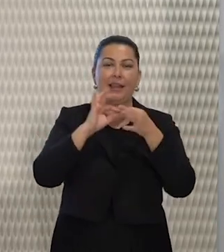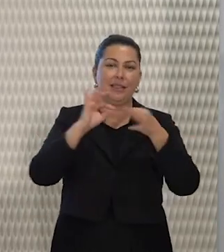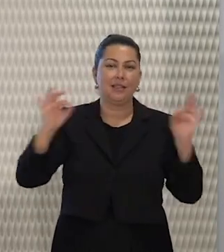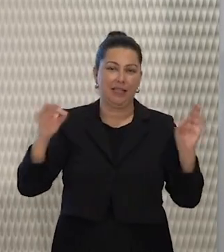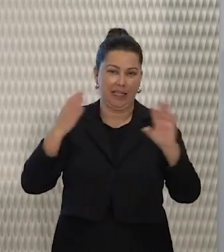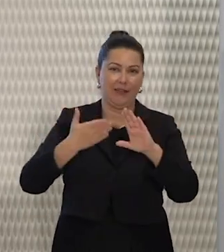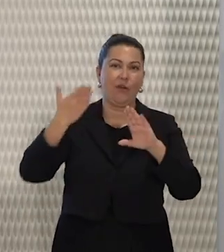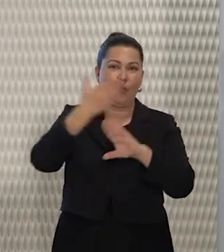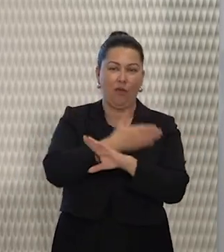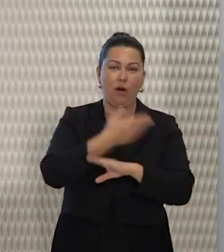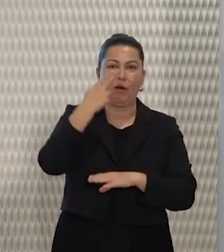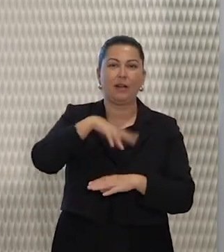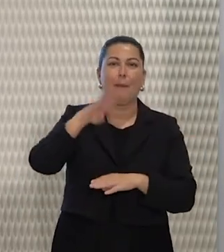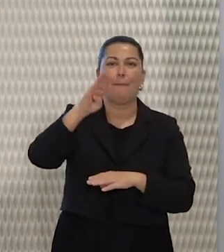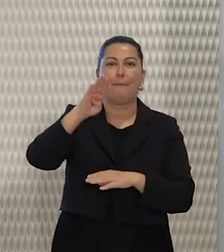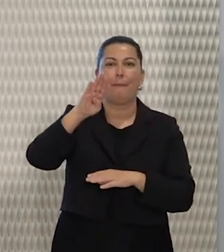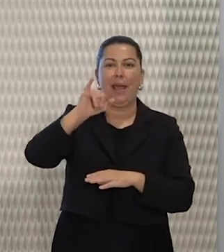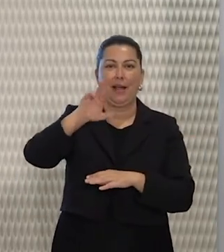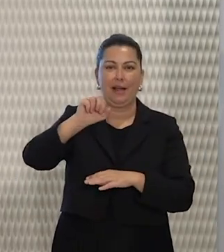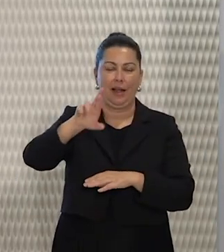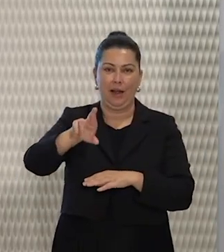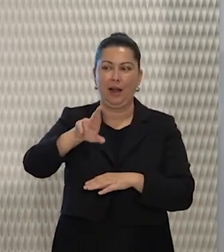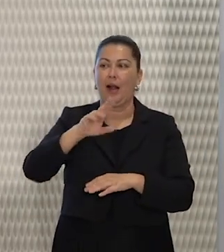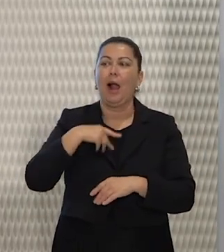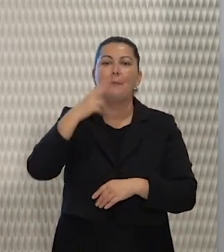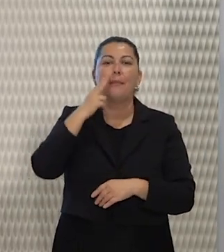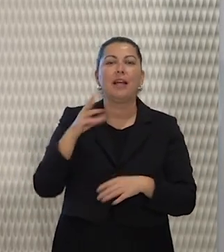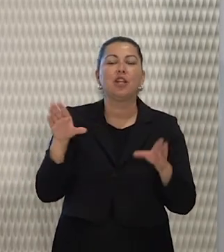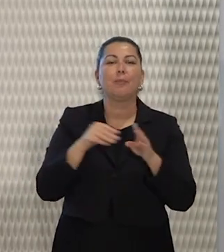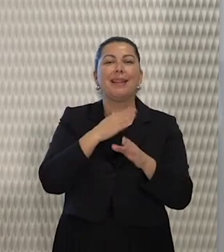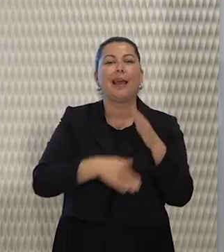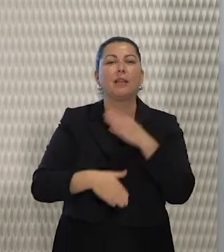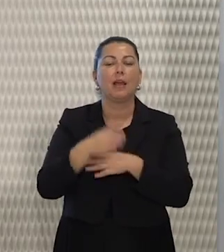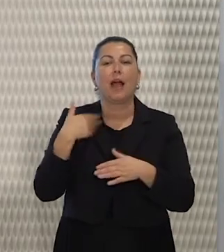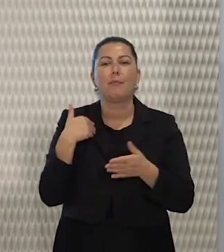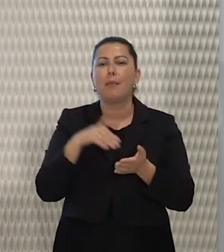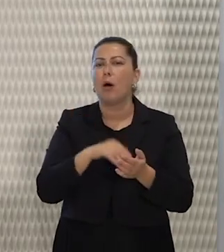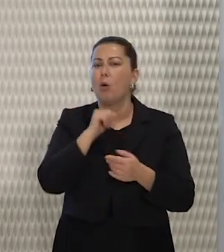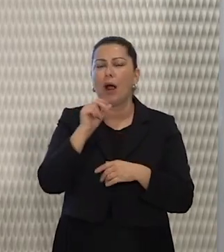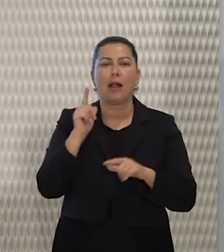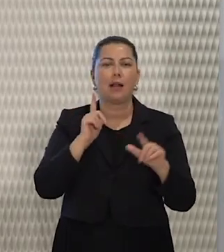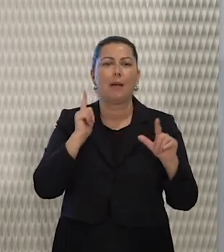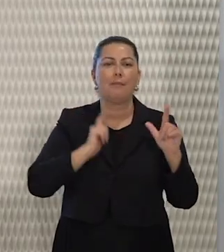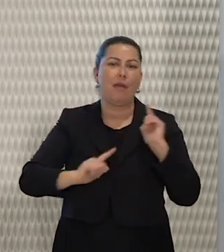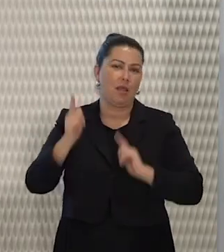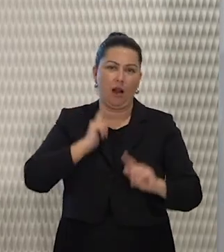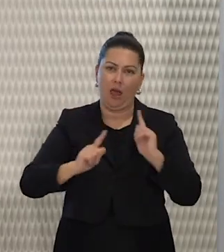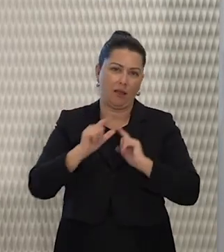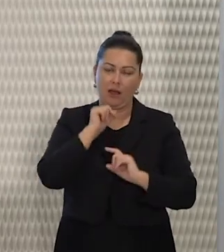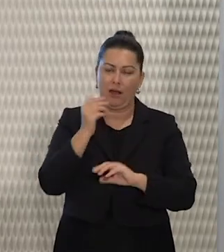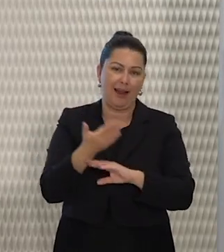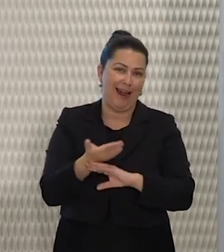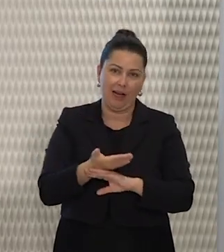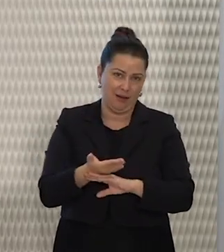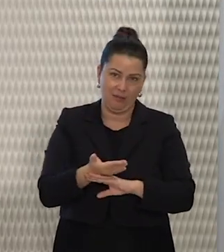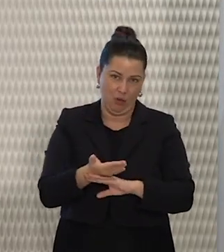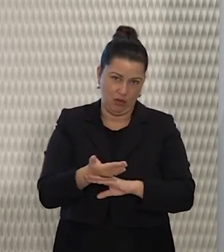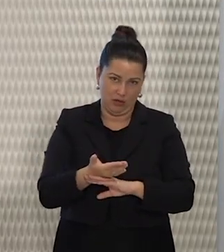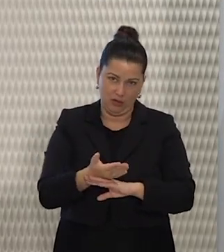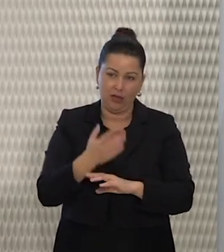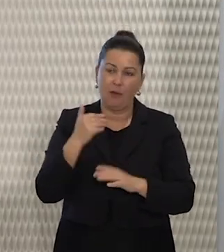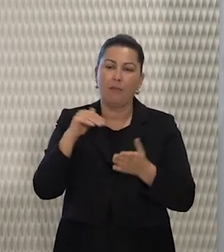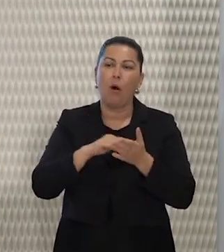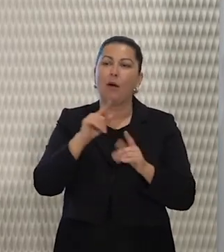besonderer Erinnerung geblieben. Menschen mit Handicaps brauchen kein Mitleid, keine Almosen, sondern gleiche